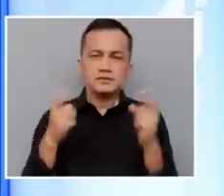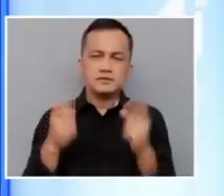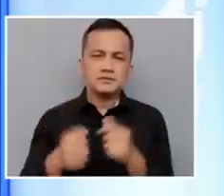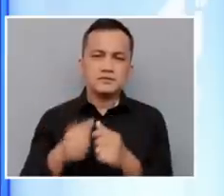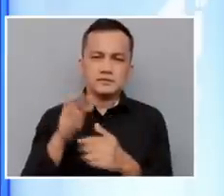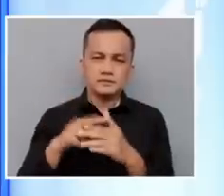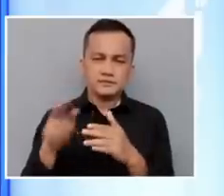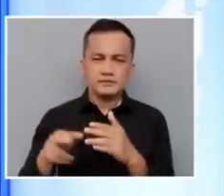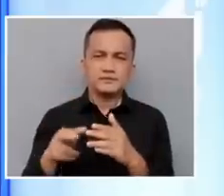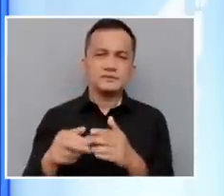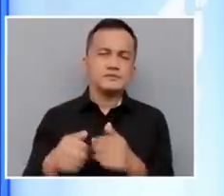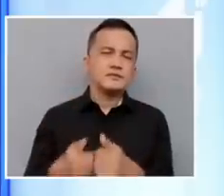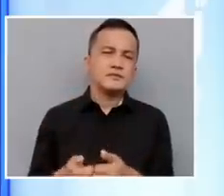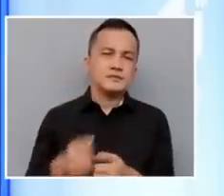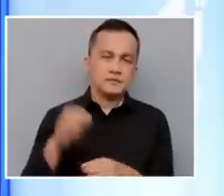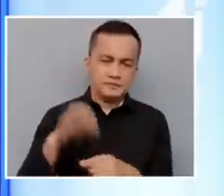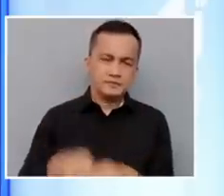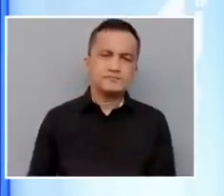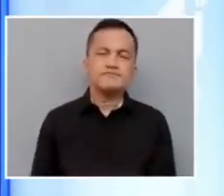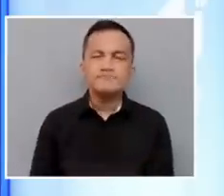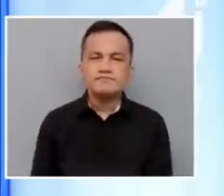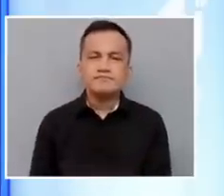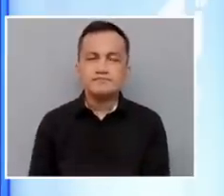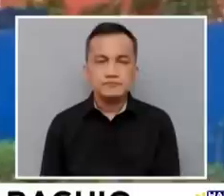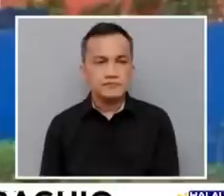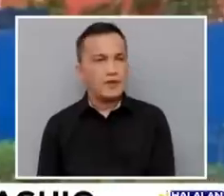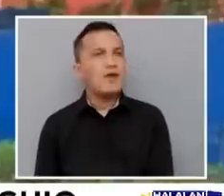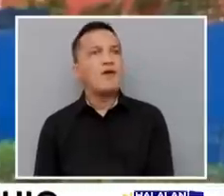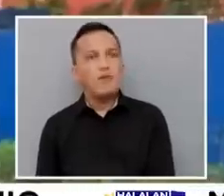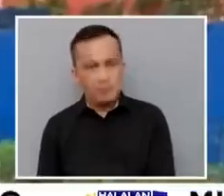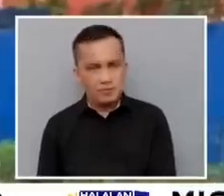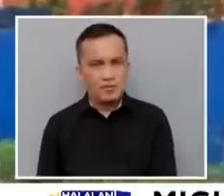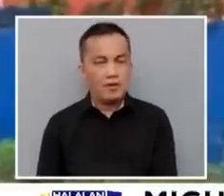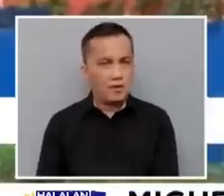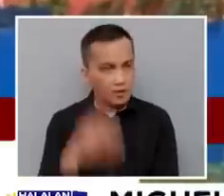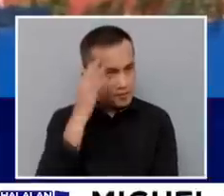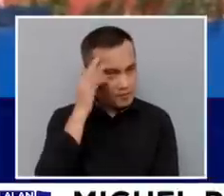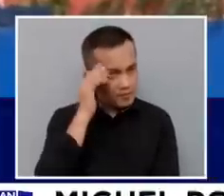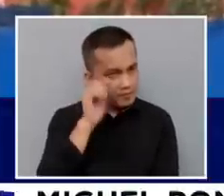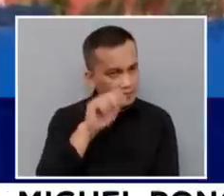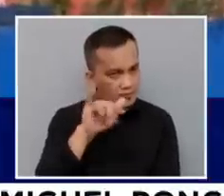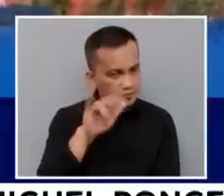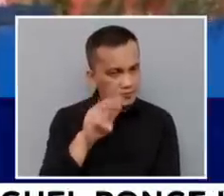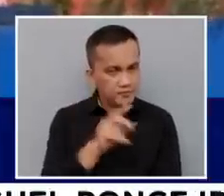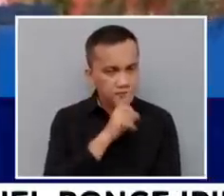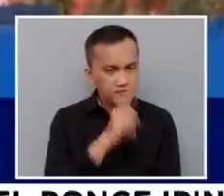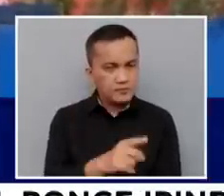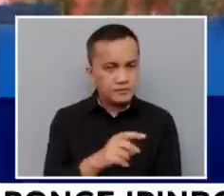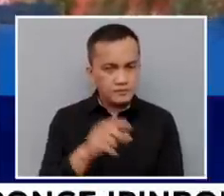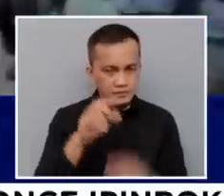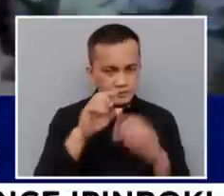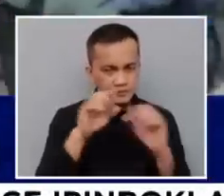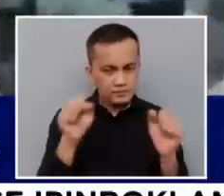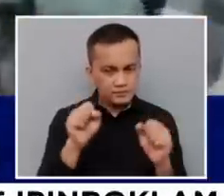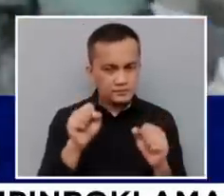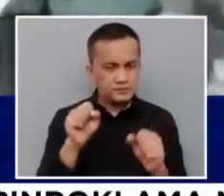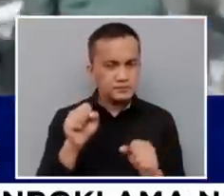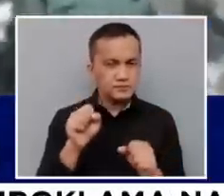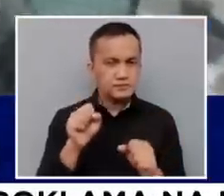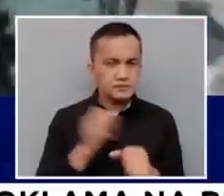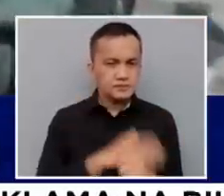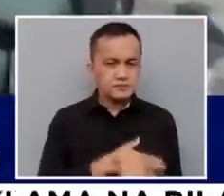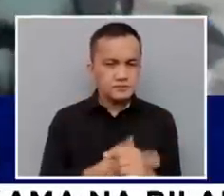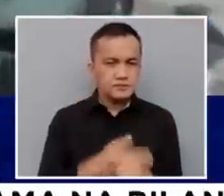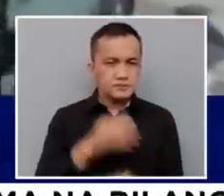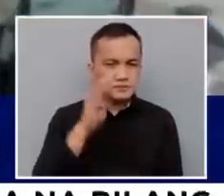dyan? Alvin, alam mo, tinutuo nga ng mga taga-suporta ni presidential frontrunner Bongbong Marcos